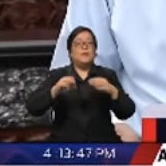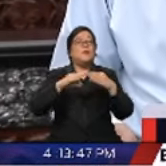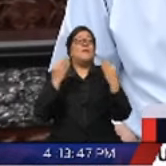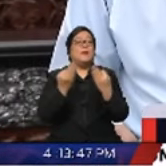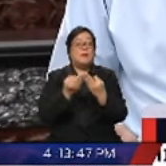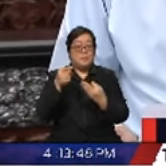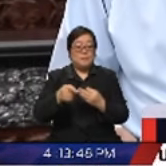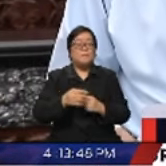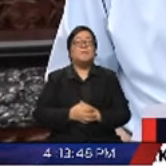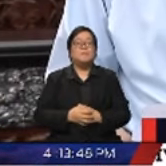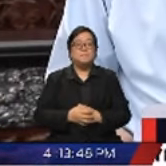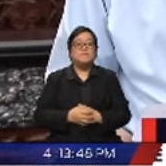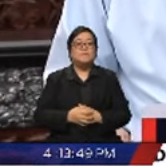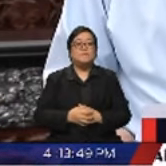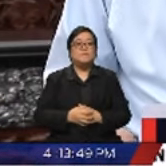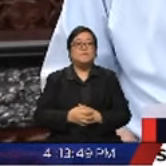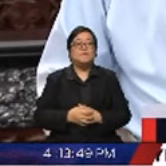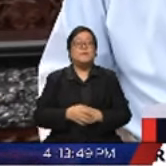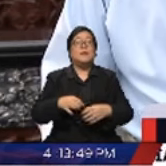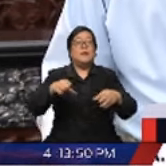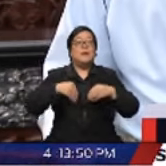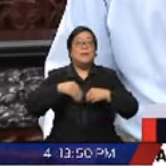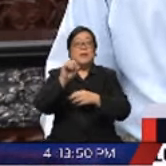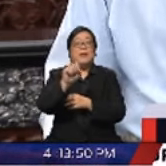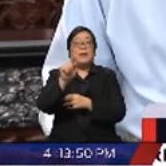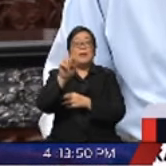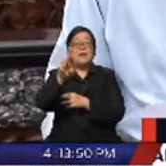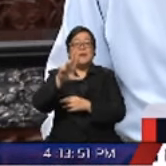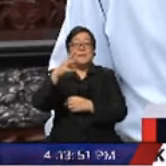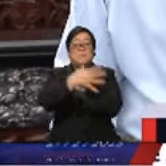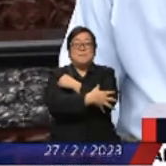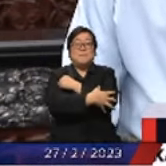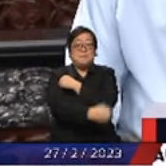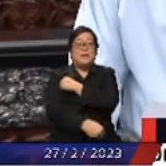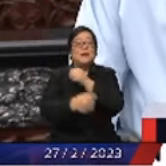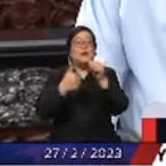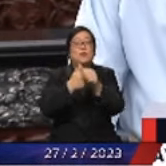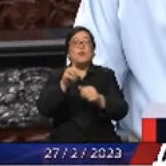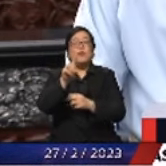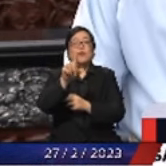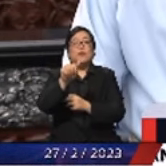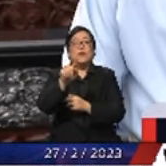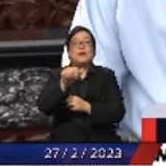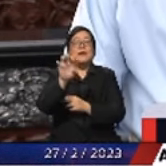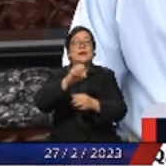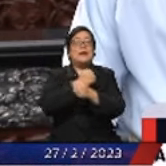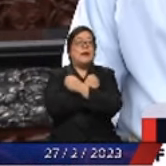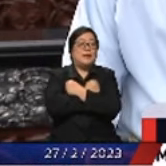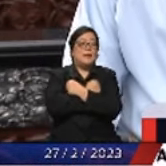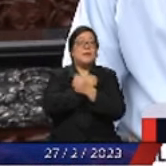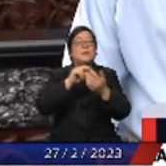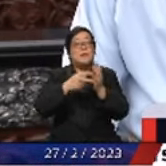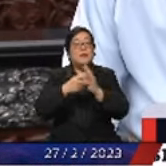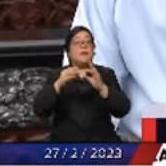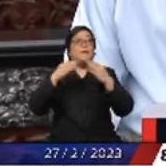rumah kepada istri rumah penerima sqr termiskin mengikut data ini